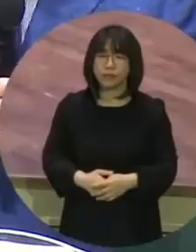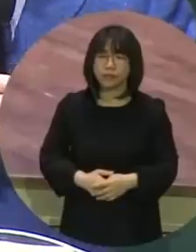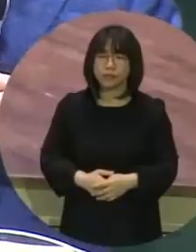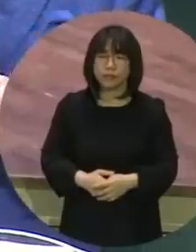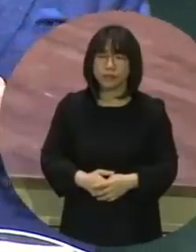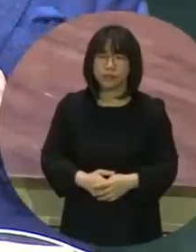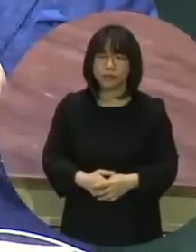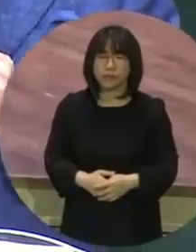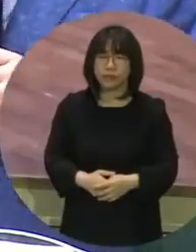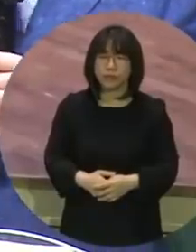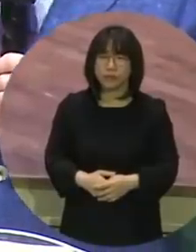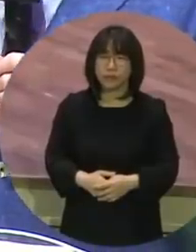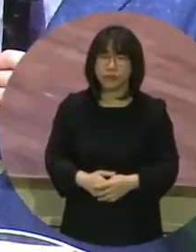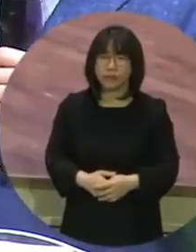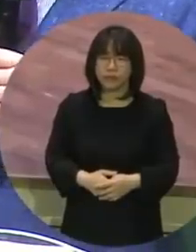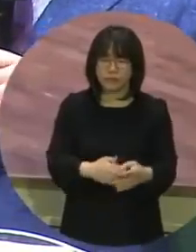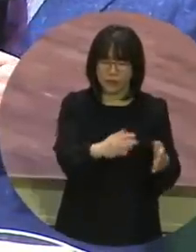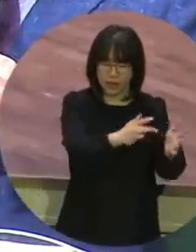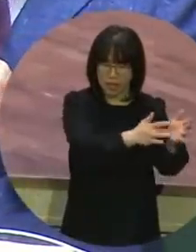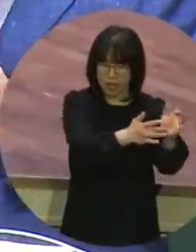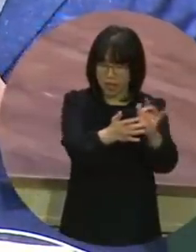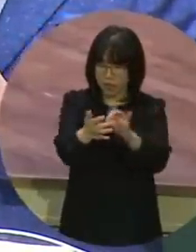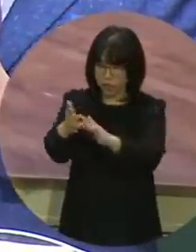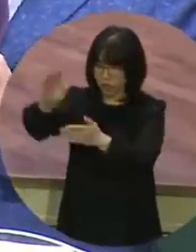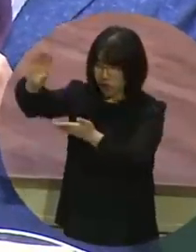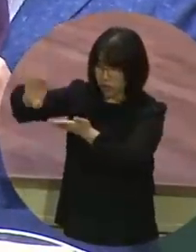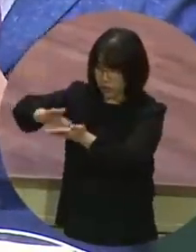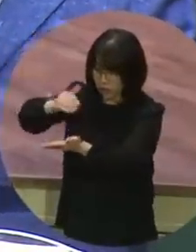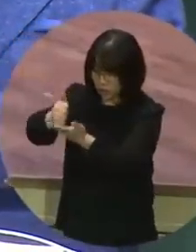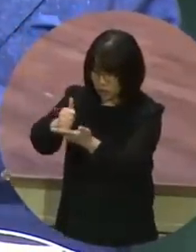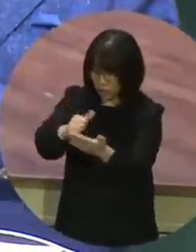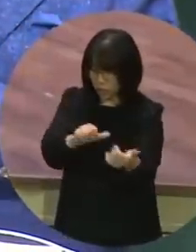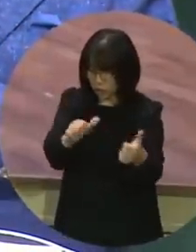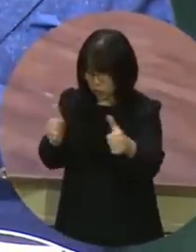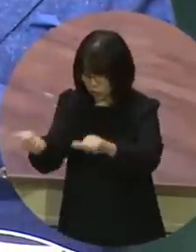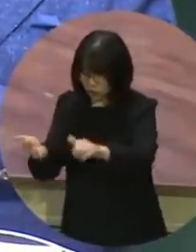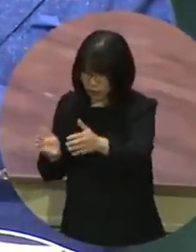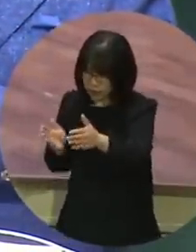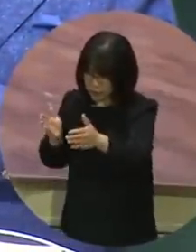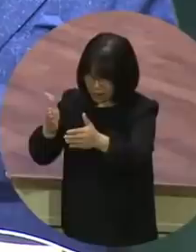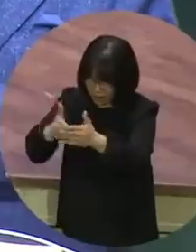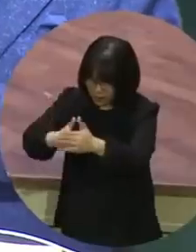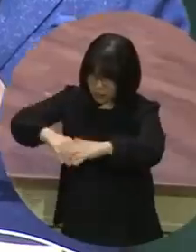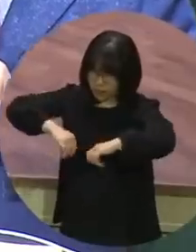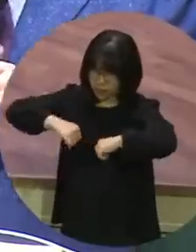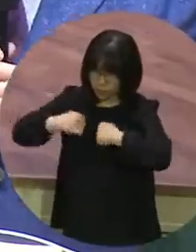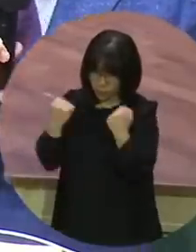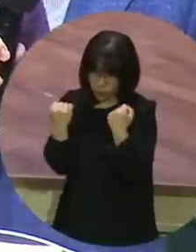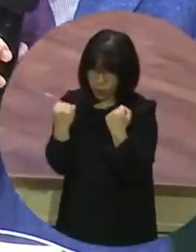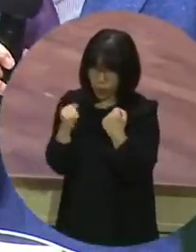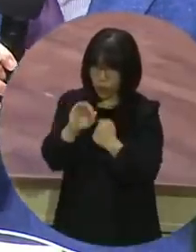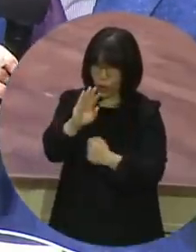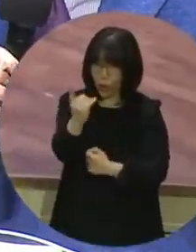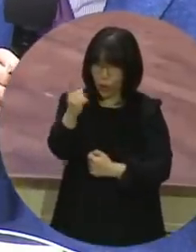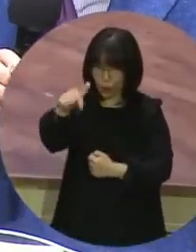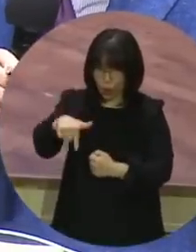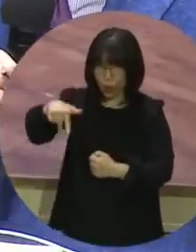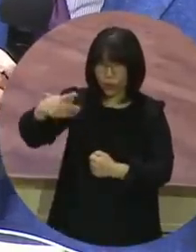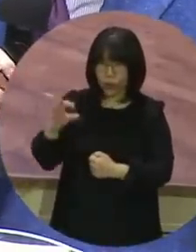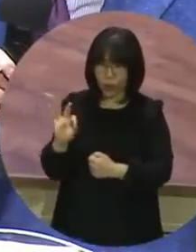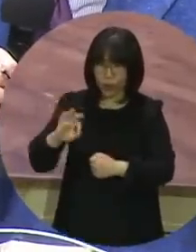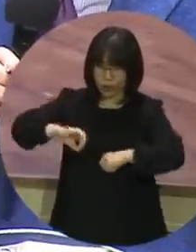예수 그리스도의 예수 그리스도는 십자가에 죽기까지 복종하셨으니 죽기까지 복종했어.